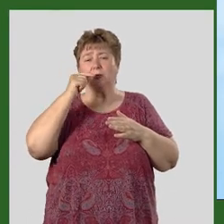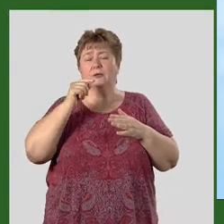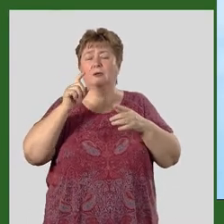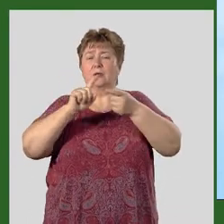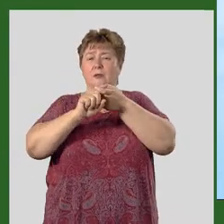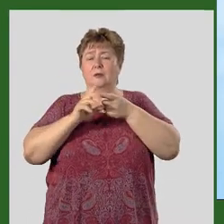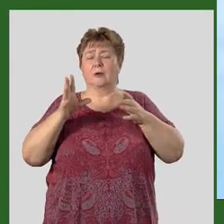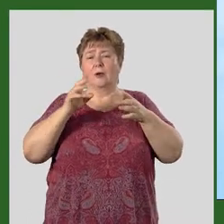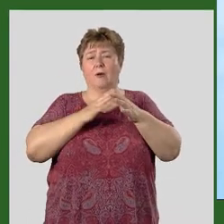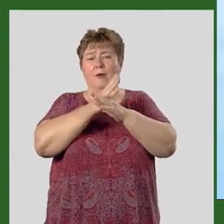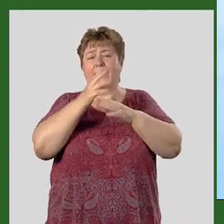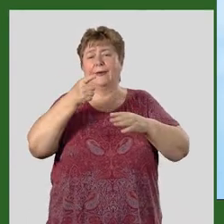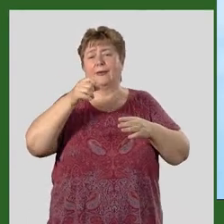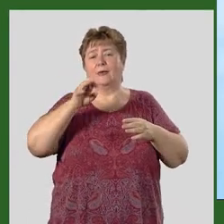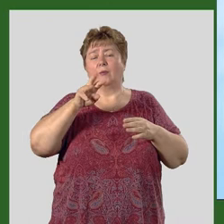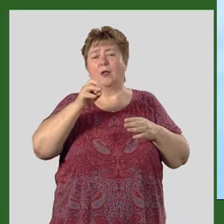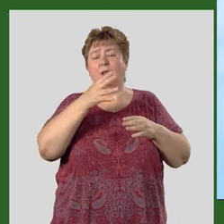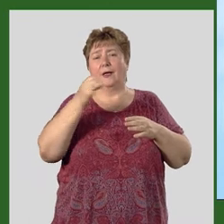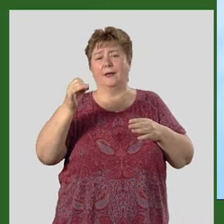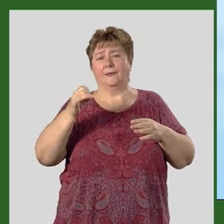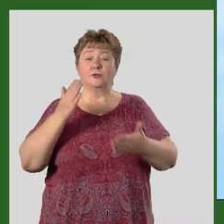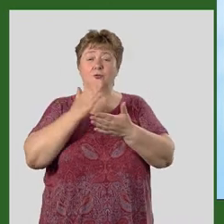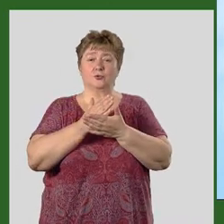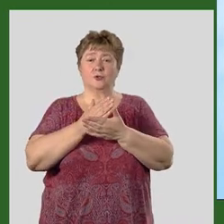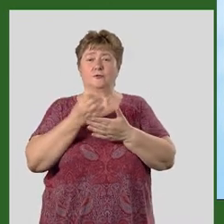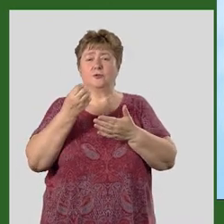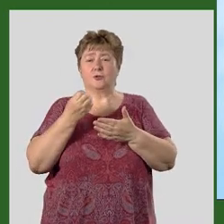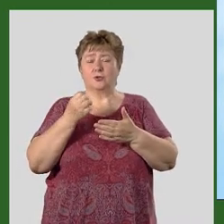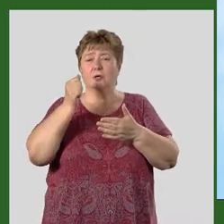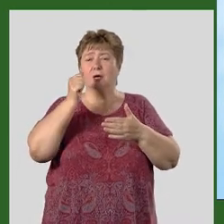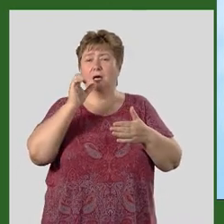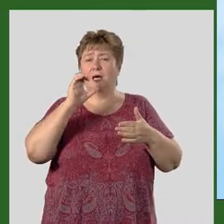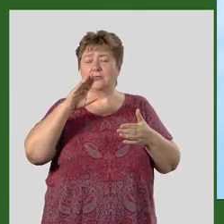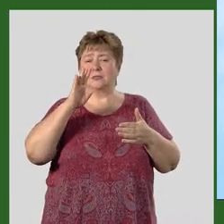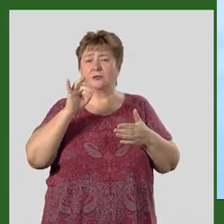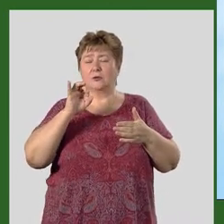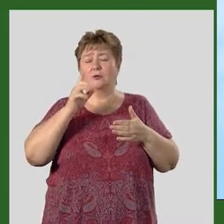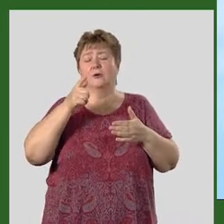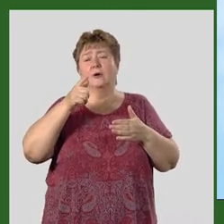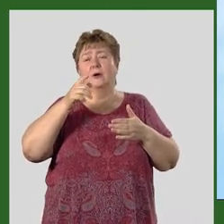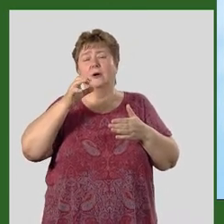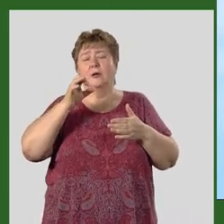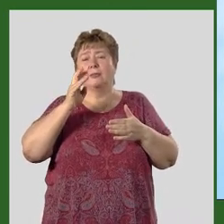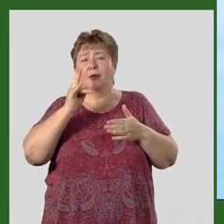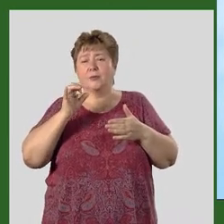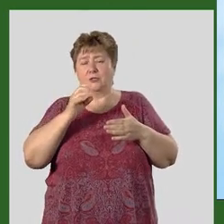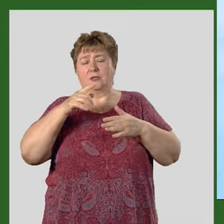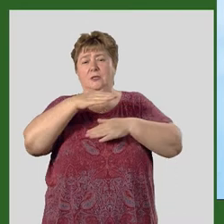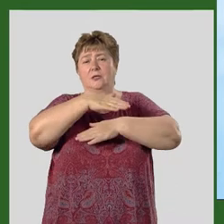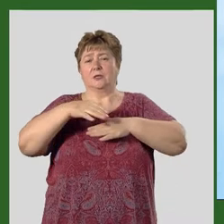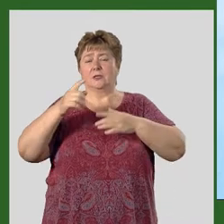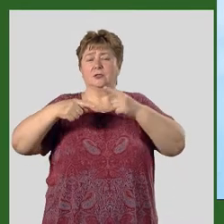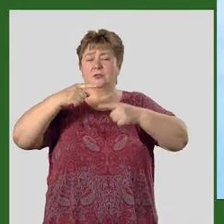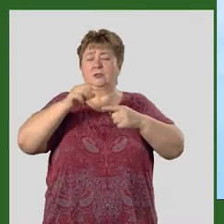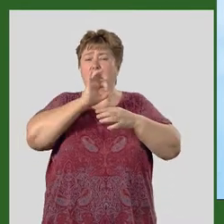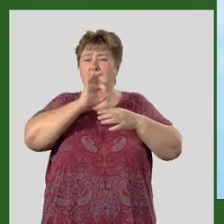с горной цепью Гималаев. Существуют еще и астрономические границы, которые проводят